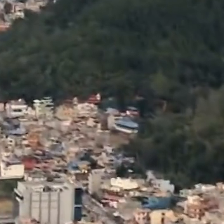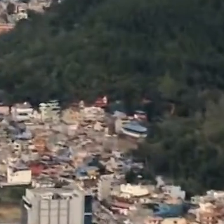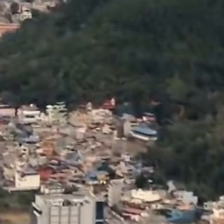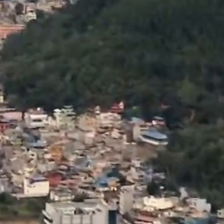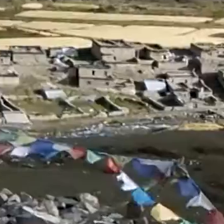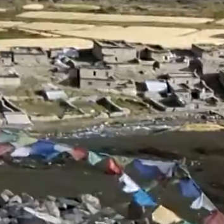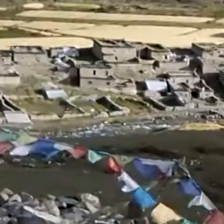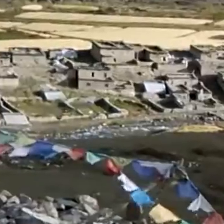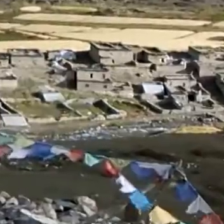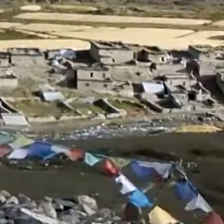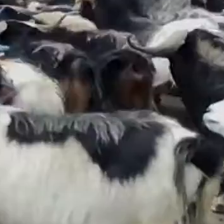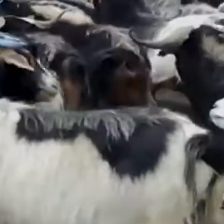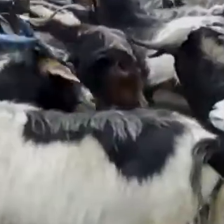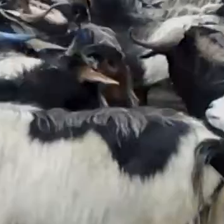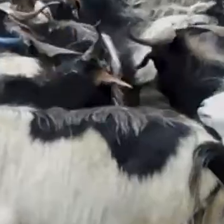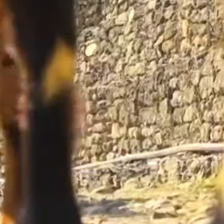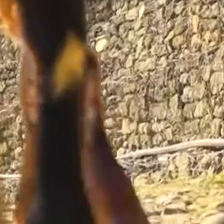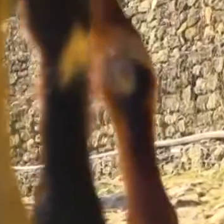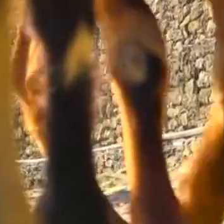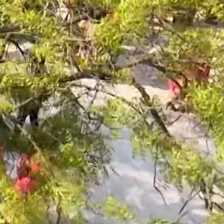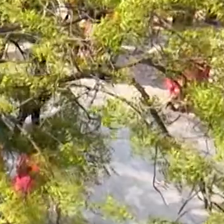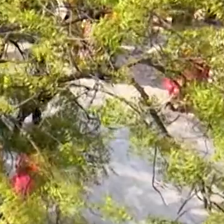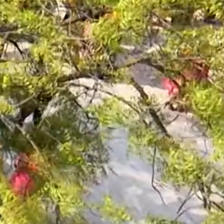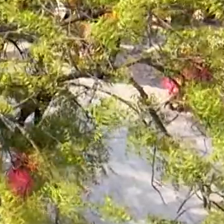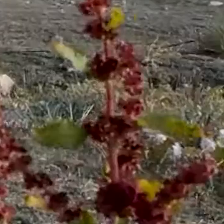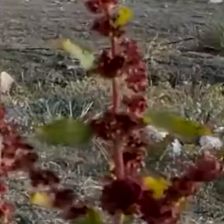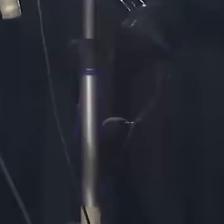के निकट के विकट